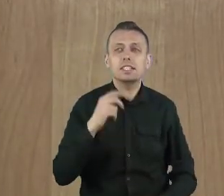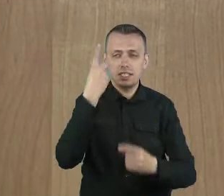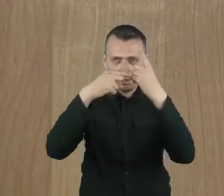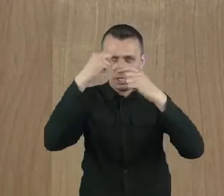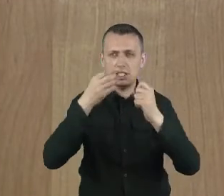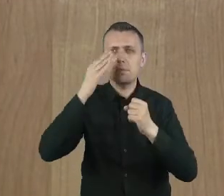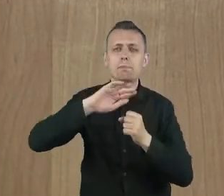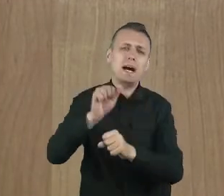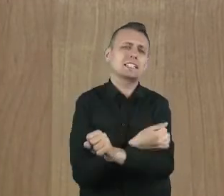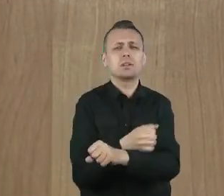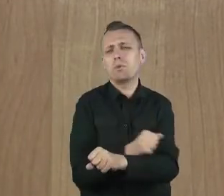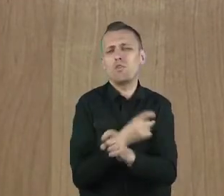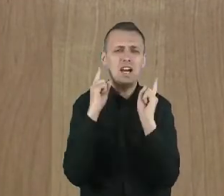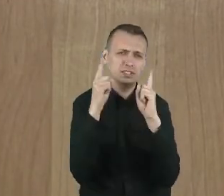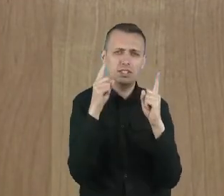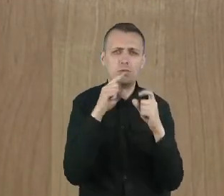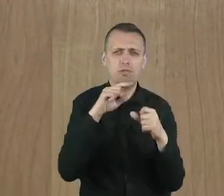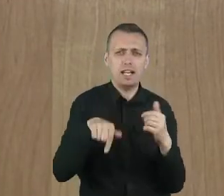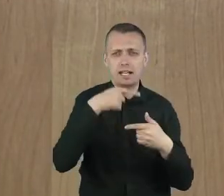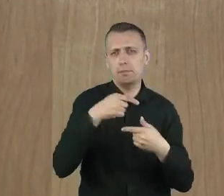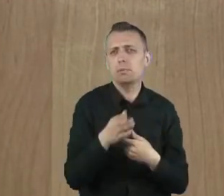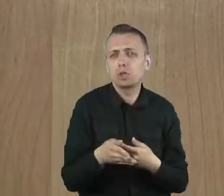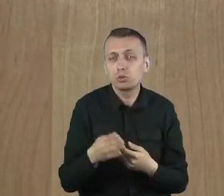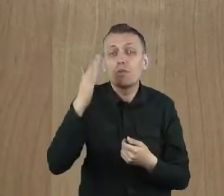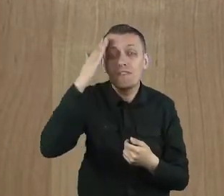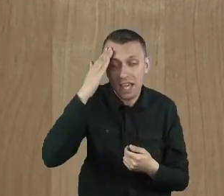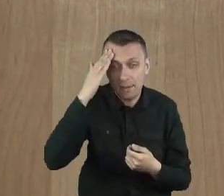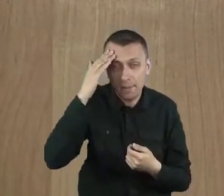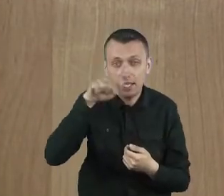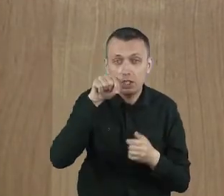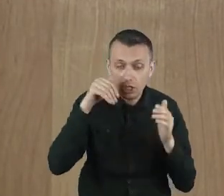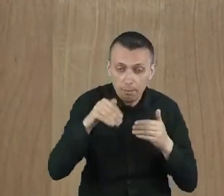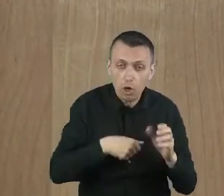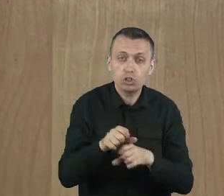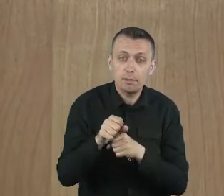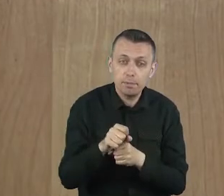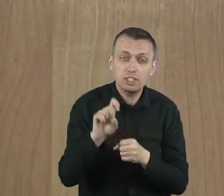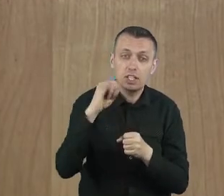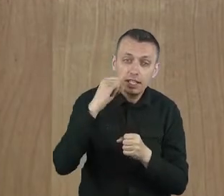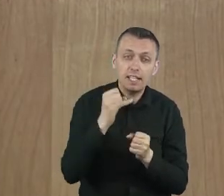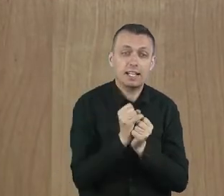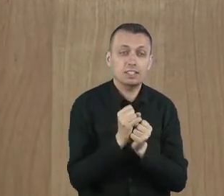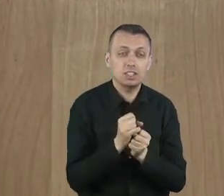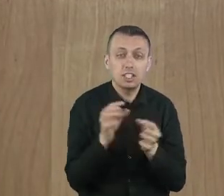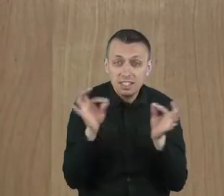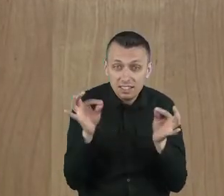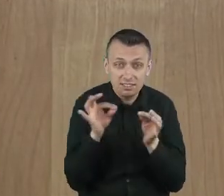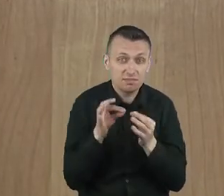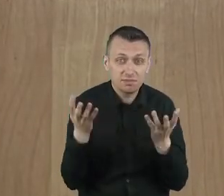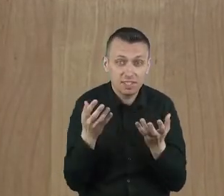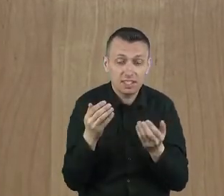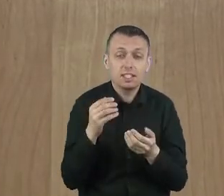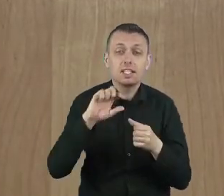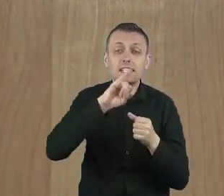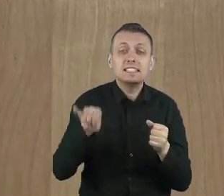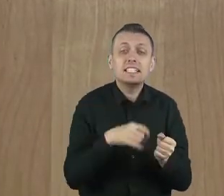bardzo poważnie pod uwagę. My po prostu się z tym liczymy. Ale bez wątpienia, i zawsze to